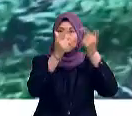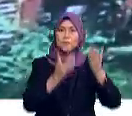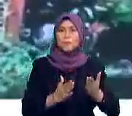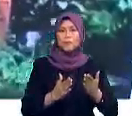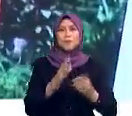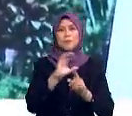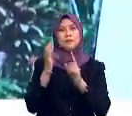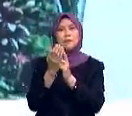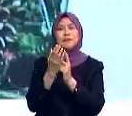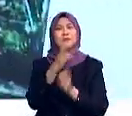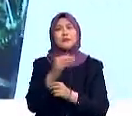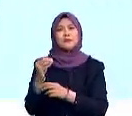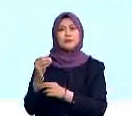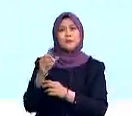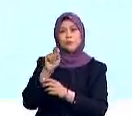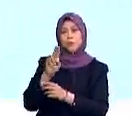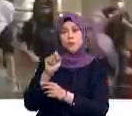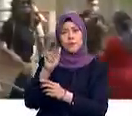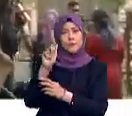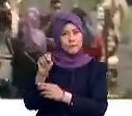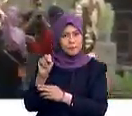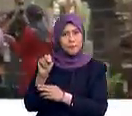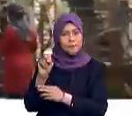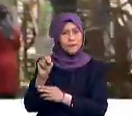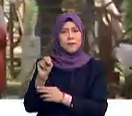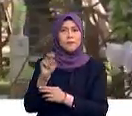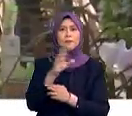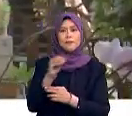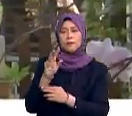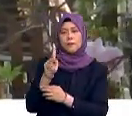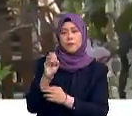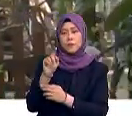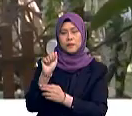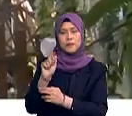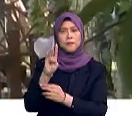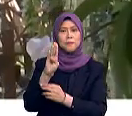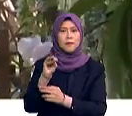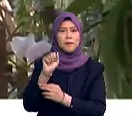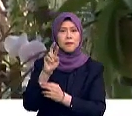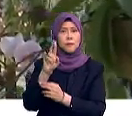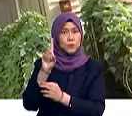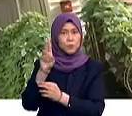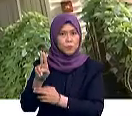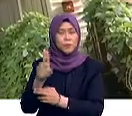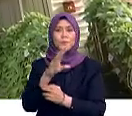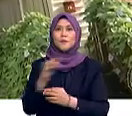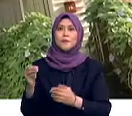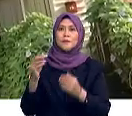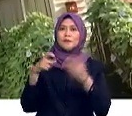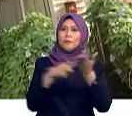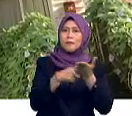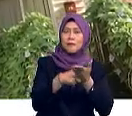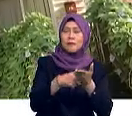Village dan Museum Lotut di Tuaran, Walai Tobilung di Kota Merudu. Selain tawaran penginapan, harga tiket masuk